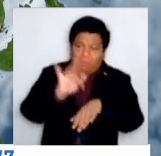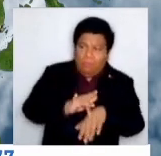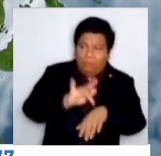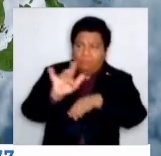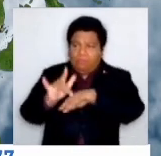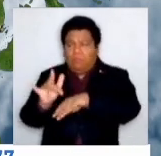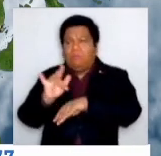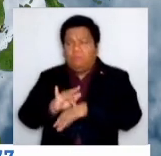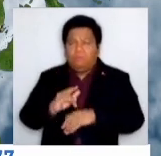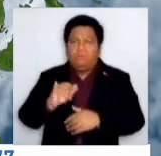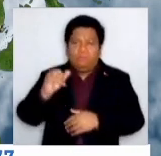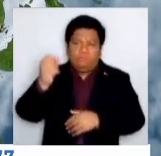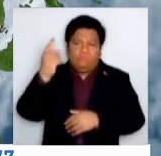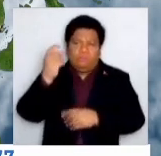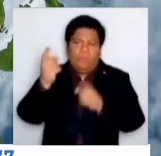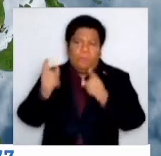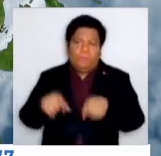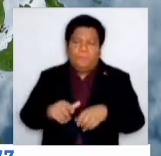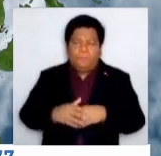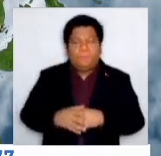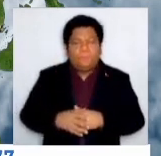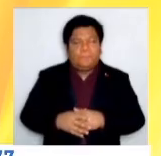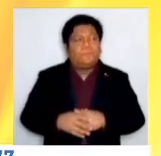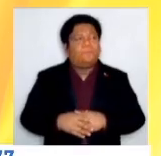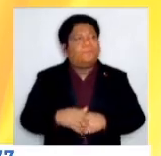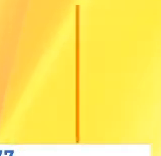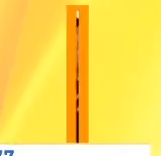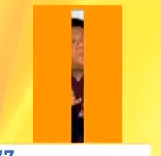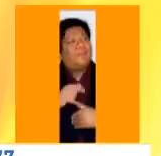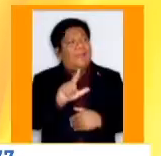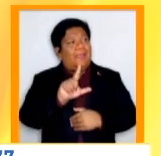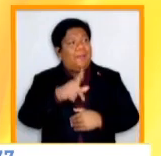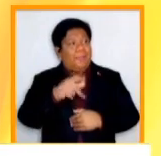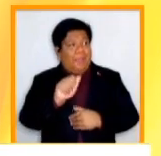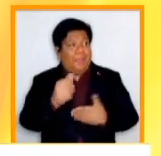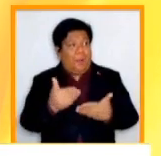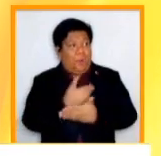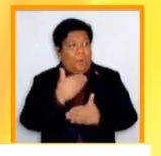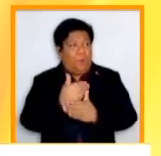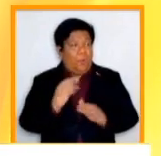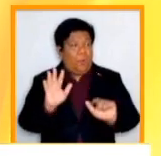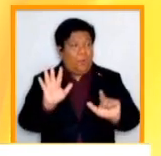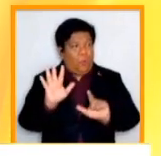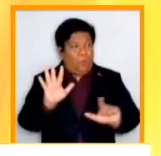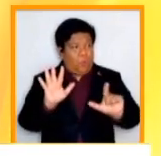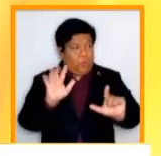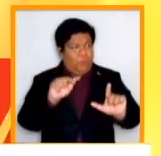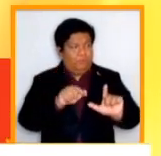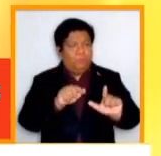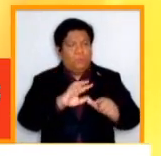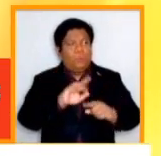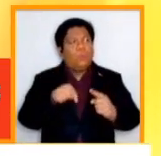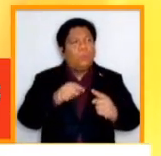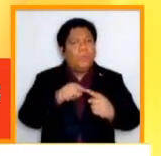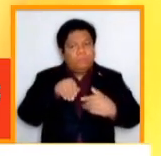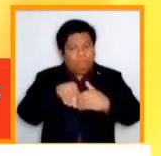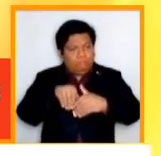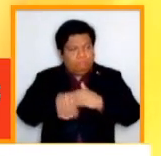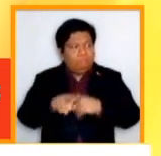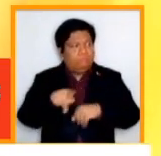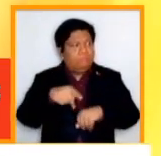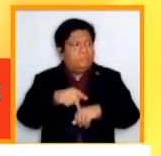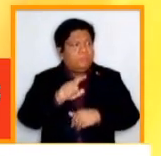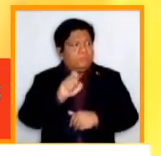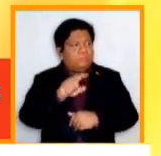landfall scenario. Okay. Itong LPA na binabantayan nyo naman, kailan papasok sa PAR? Igan, inaasahan